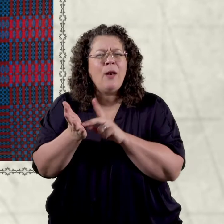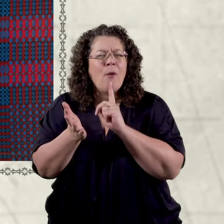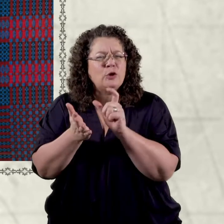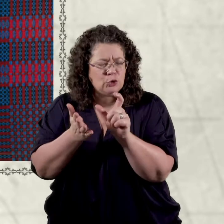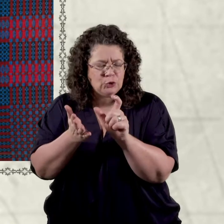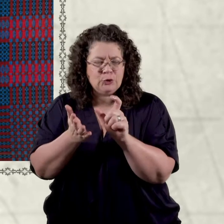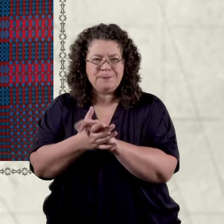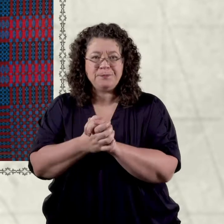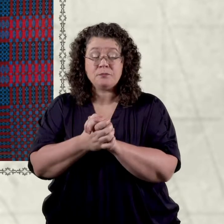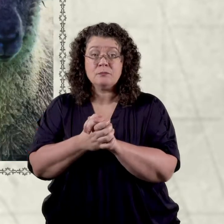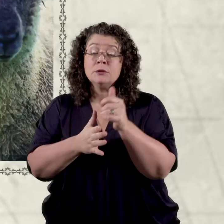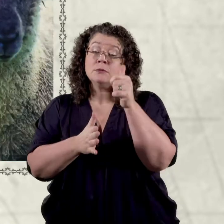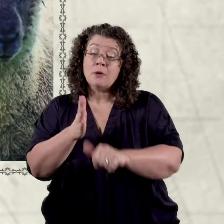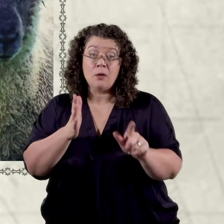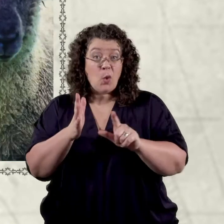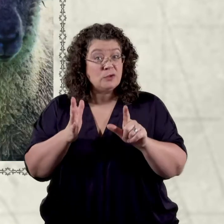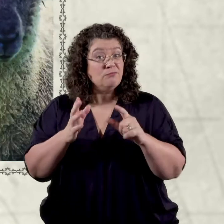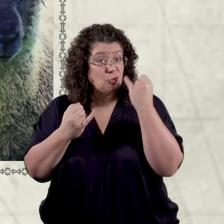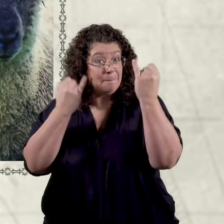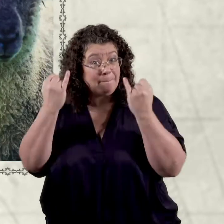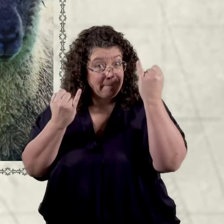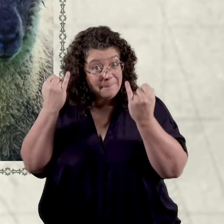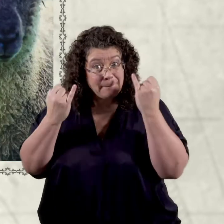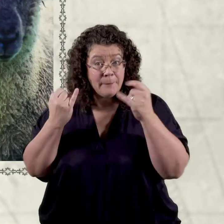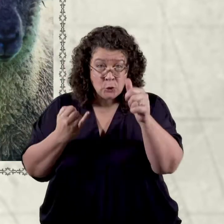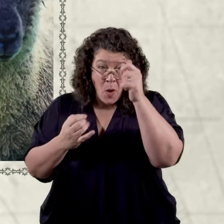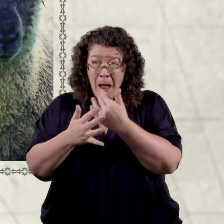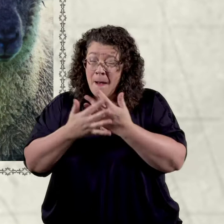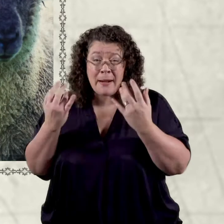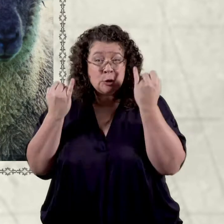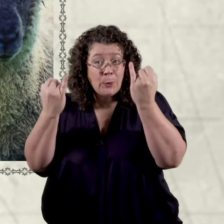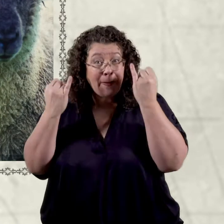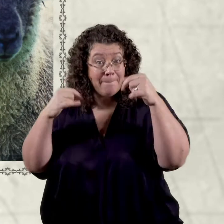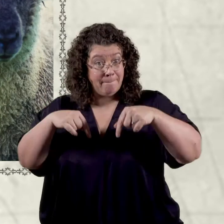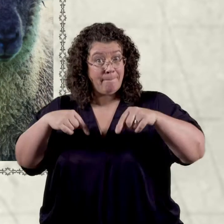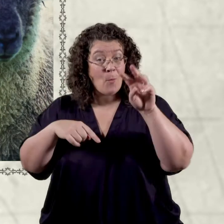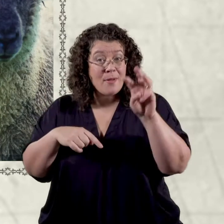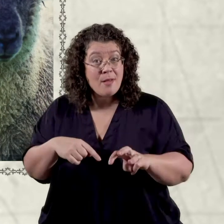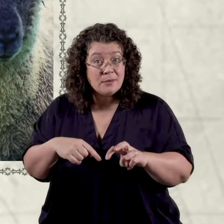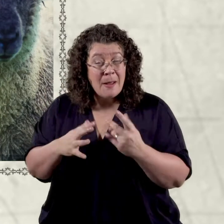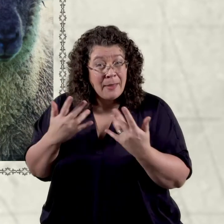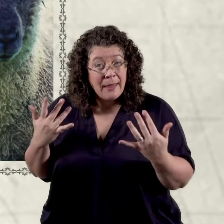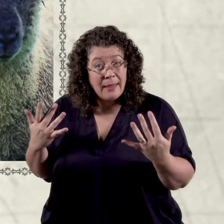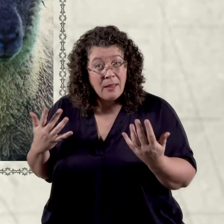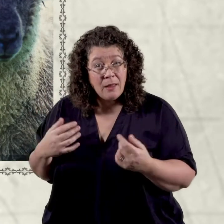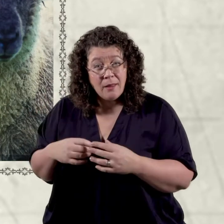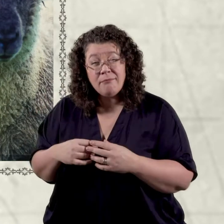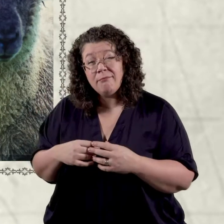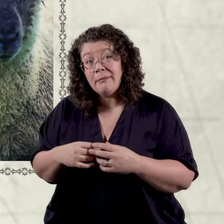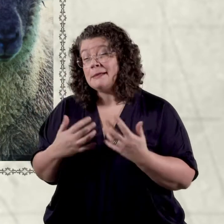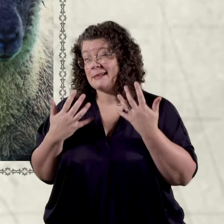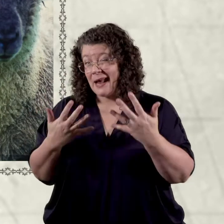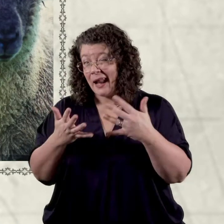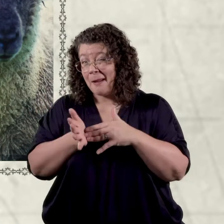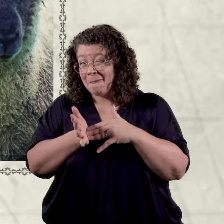Mae'n dechrau hefo'r ddafad. Ydych chi'n gwybod faint o ddefaid sydd yng Nghymru? 10